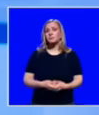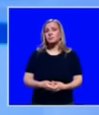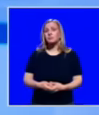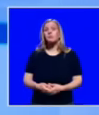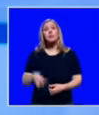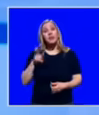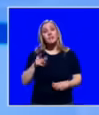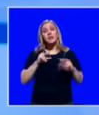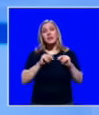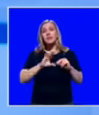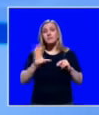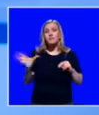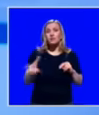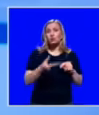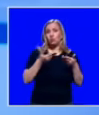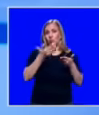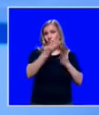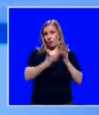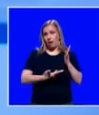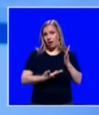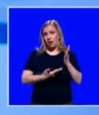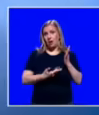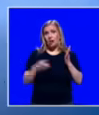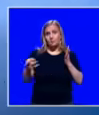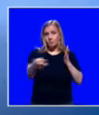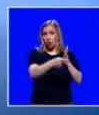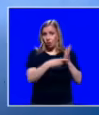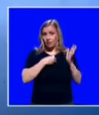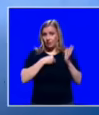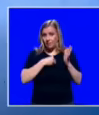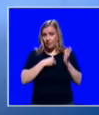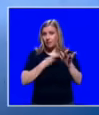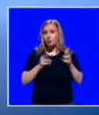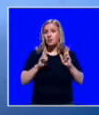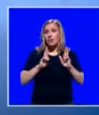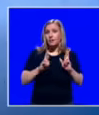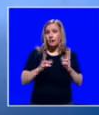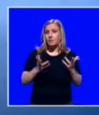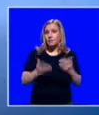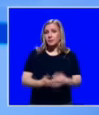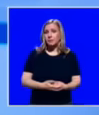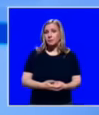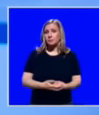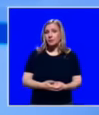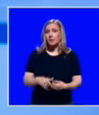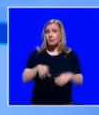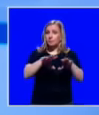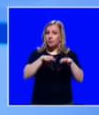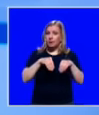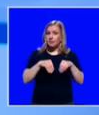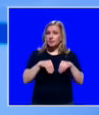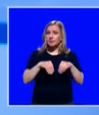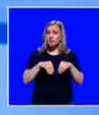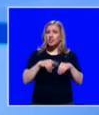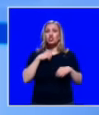казвайки всичките тези неща, вярват ли ви хората и на какво се надяват? Да ви приемат за